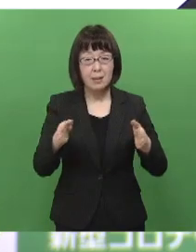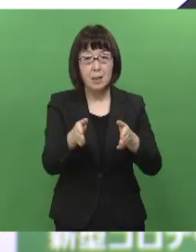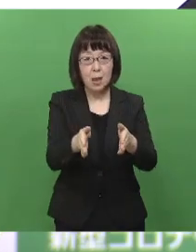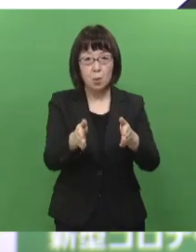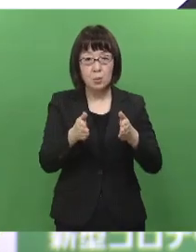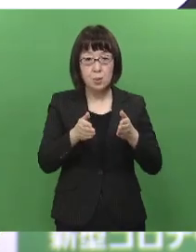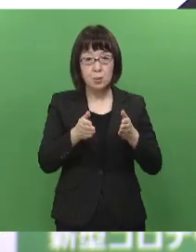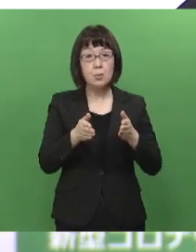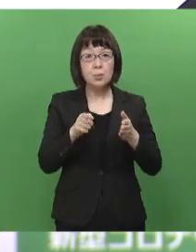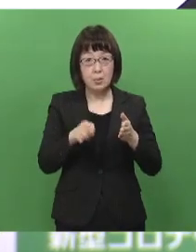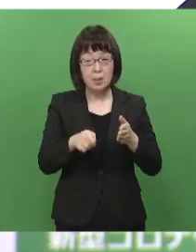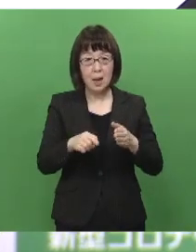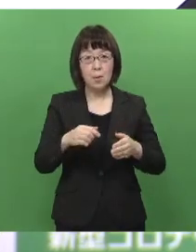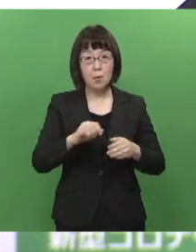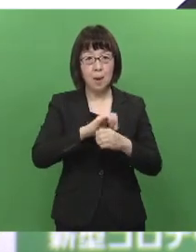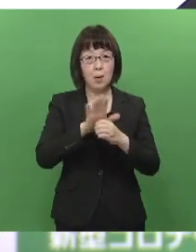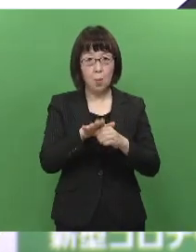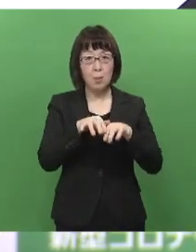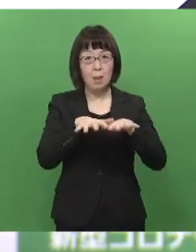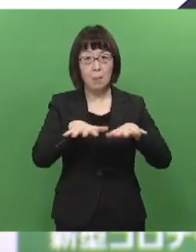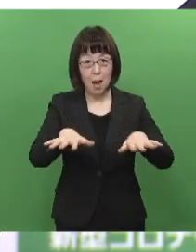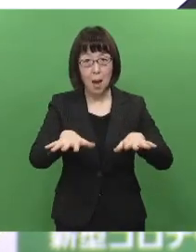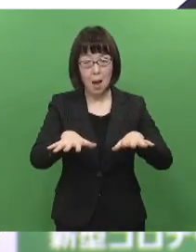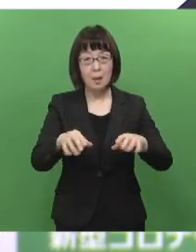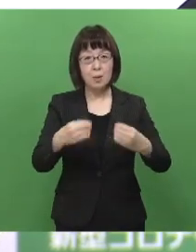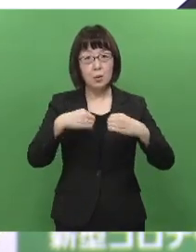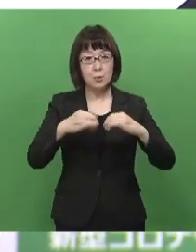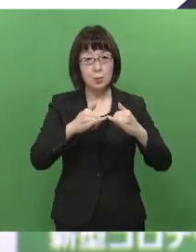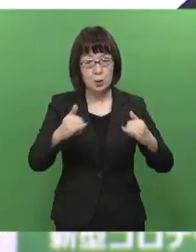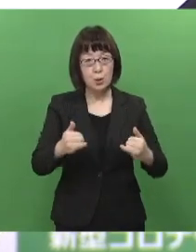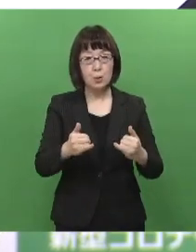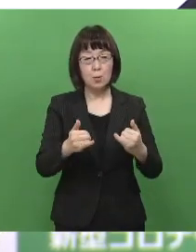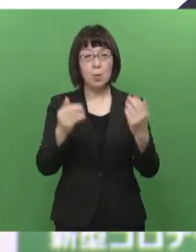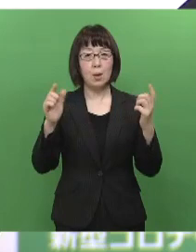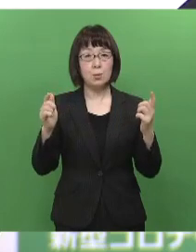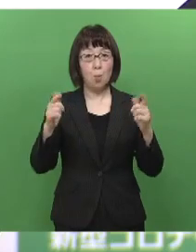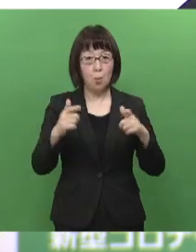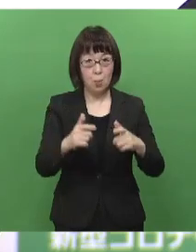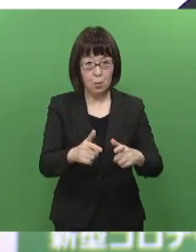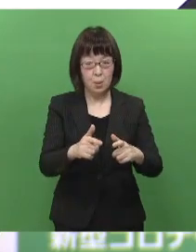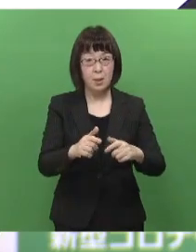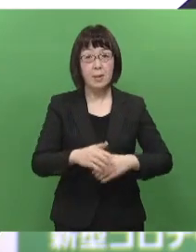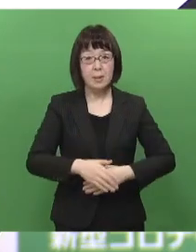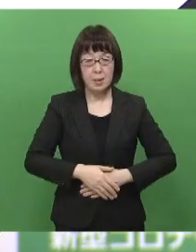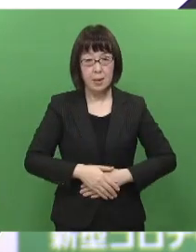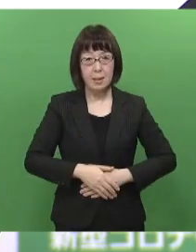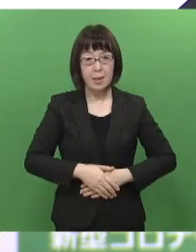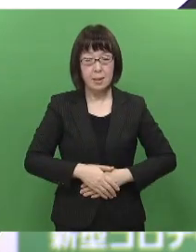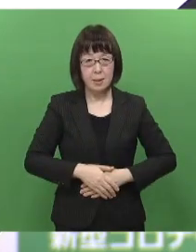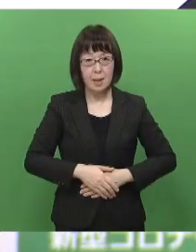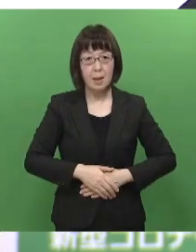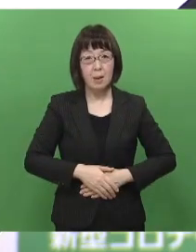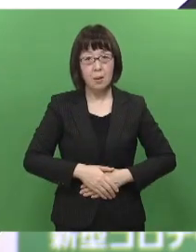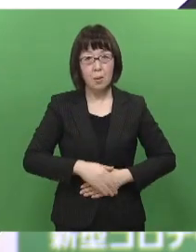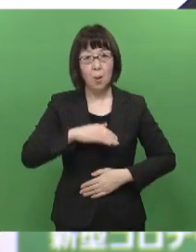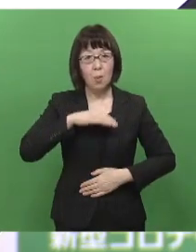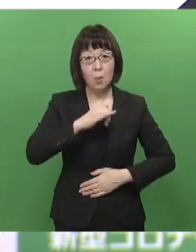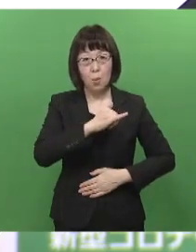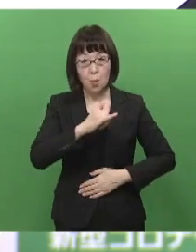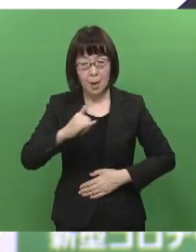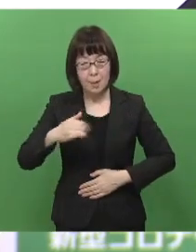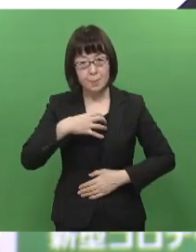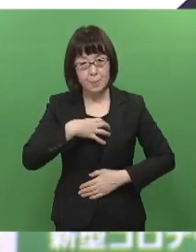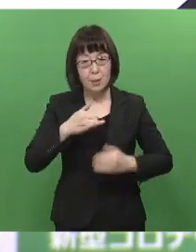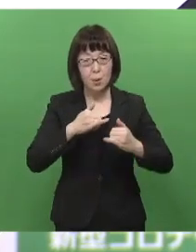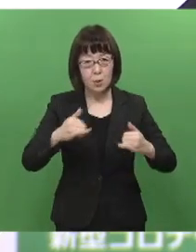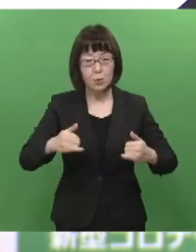感染者数を下げ、また懸念されている重症者の皆さんにはしっかりと治療も受けていただけ